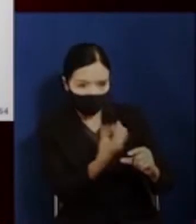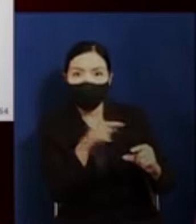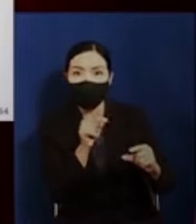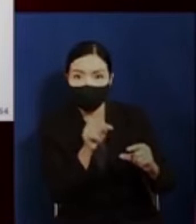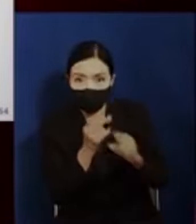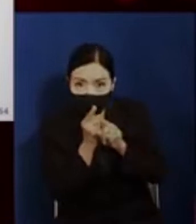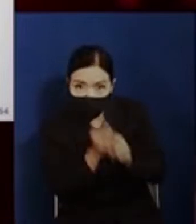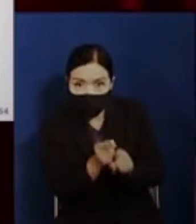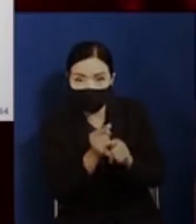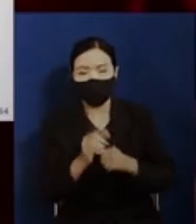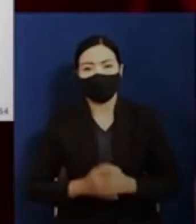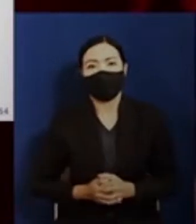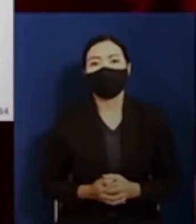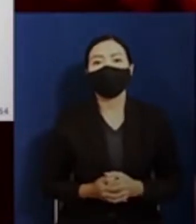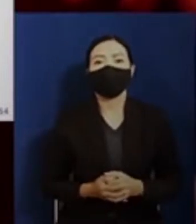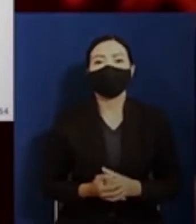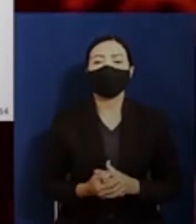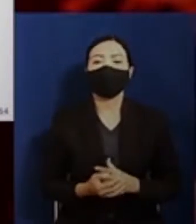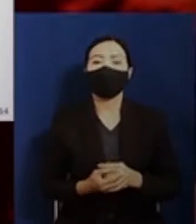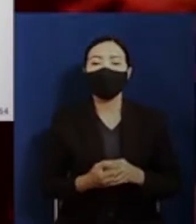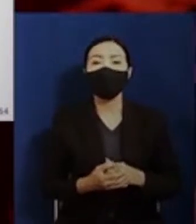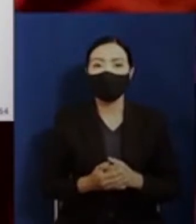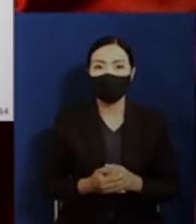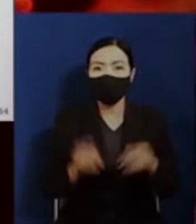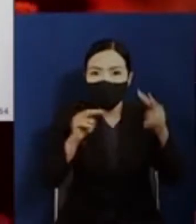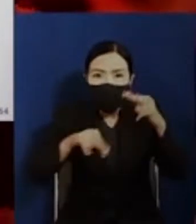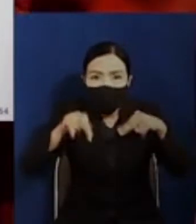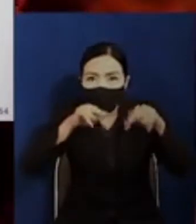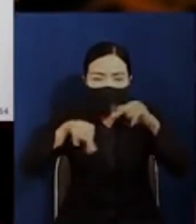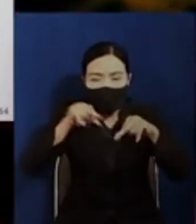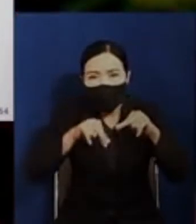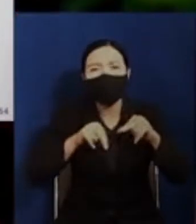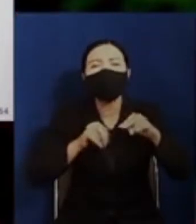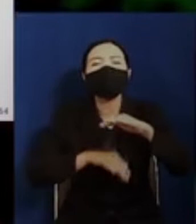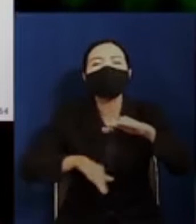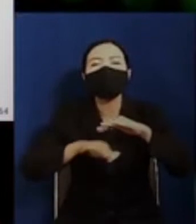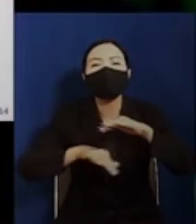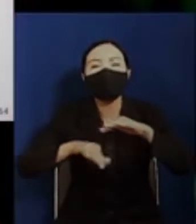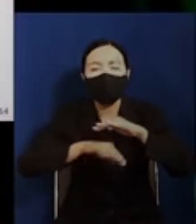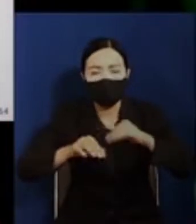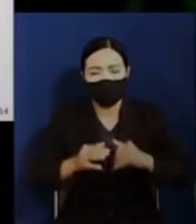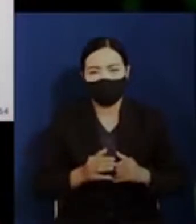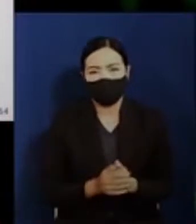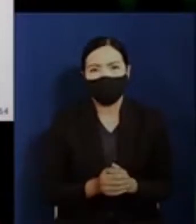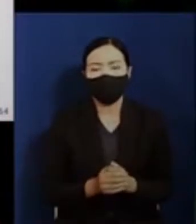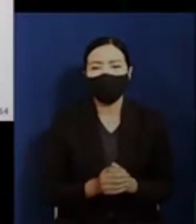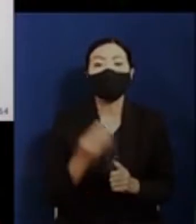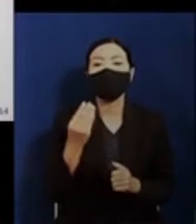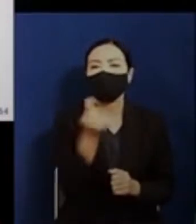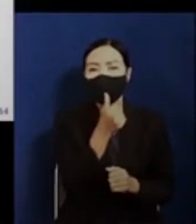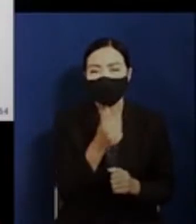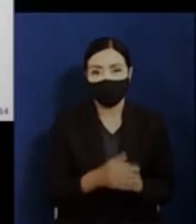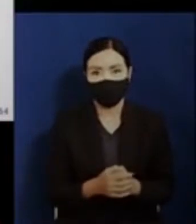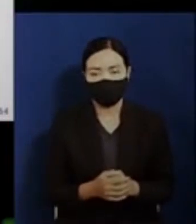ครับการตรวจอันนี้เป็นการคัดกรองเบื้องต้นนะครับต้องเรียนอย่างนี้นะครับความจำเพาะแล้วก็ความไวเนี่ยอาจจ